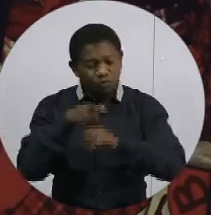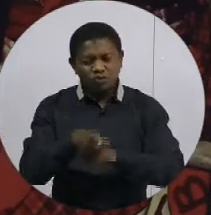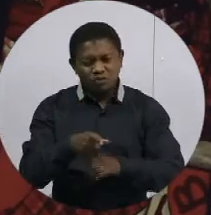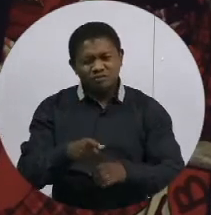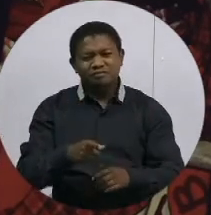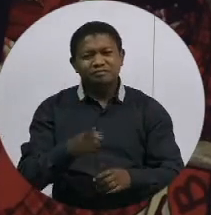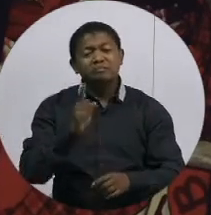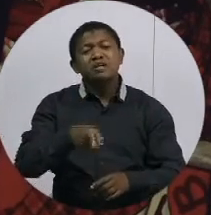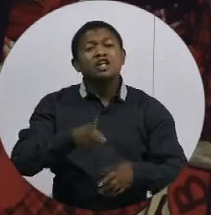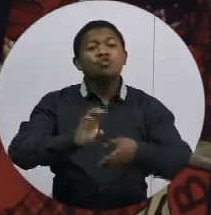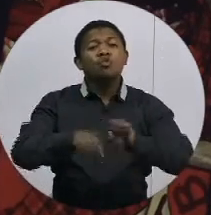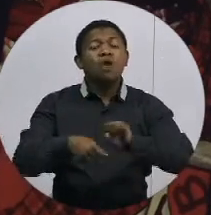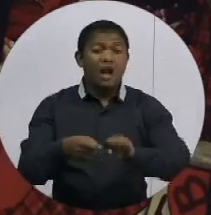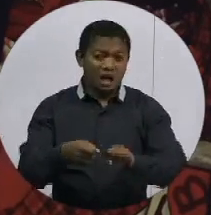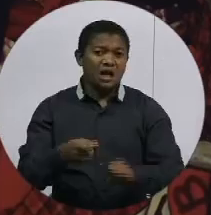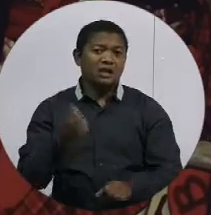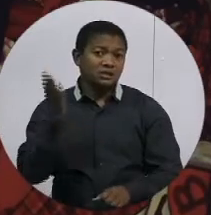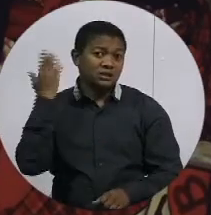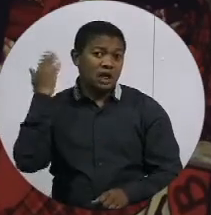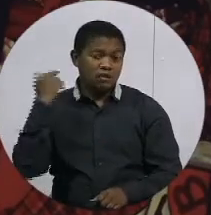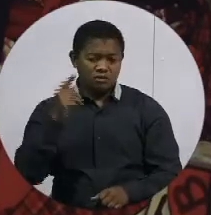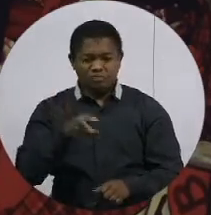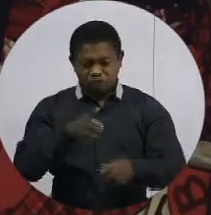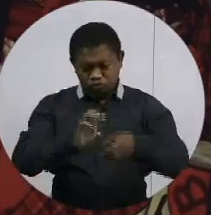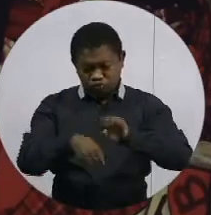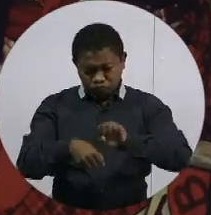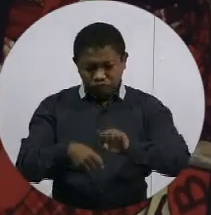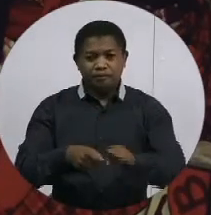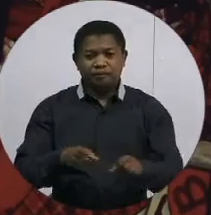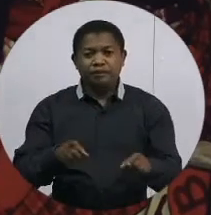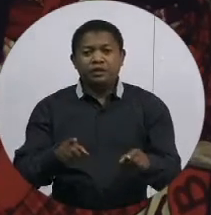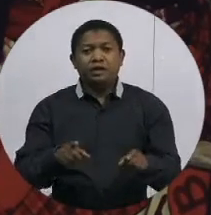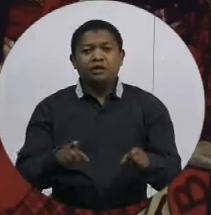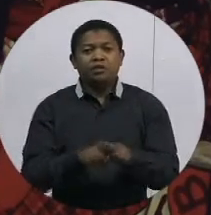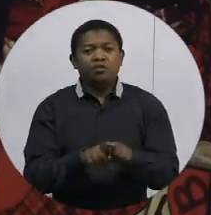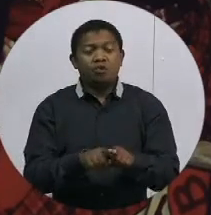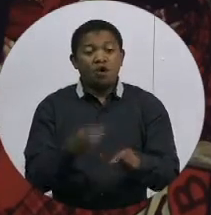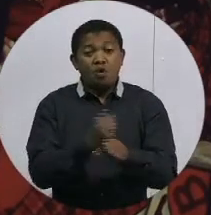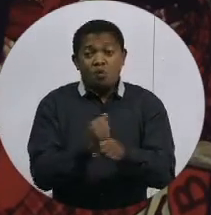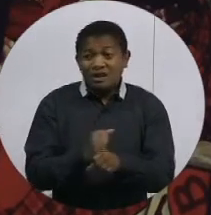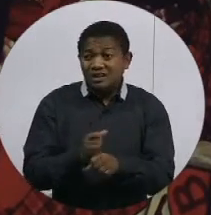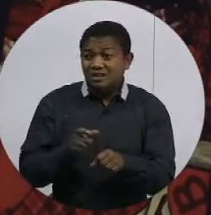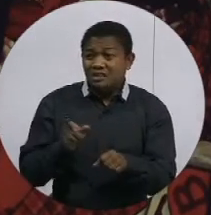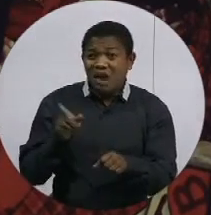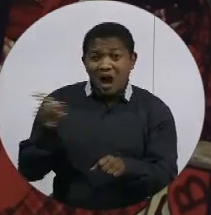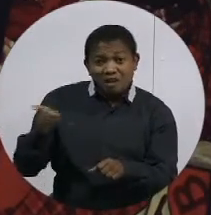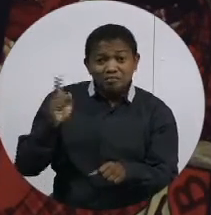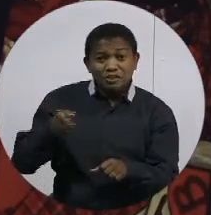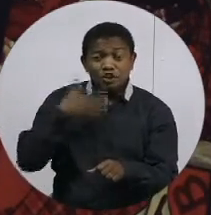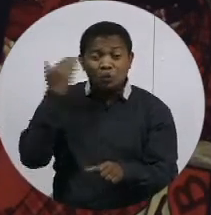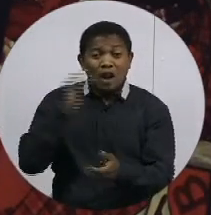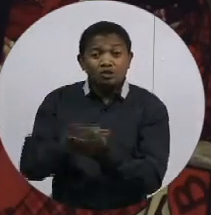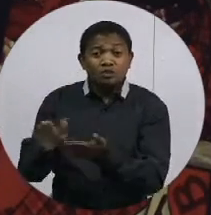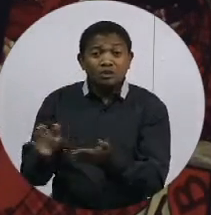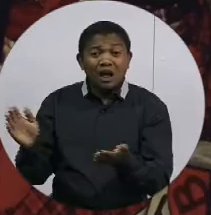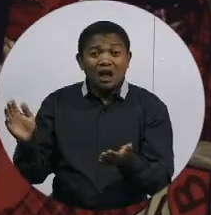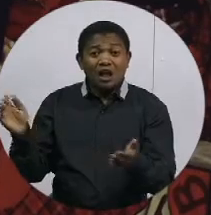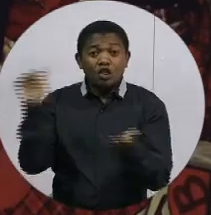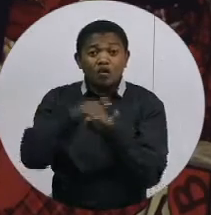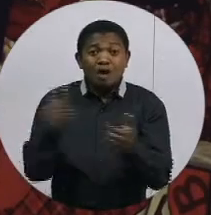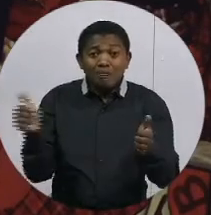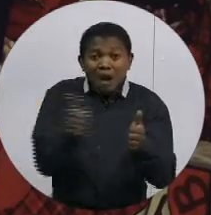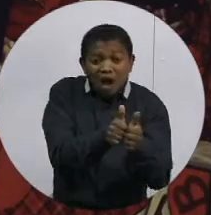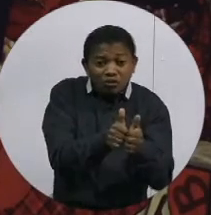ny tsimokaretina ao amin'ny marary, na amin'izay olontsotra izay mety tsy marary nefa mitondra an'ilay tsimokaretina, no ny abetsaky